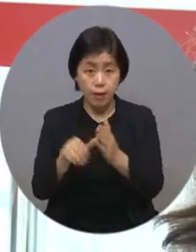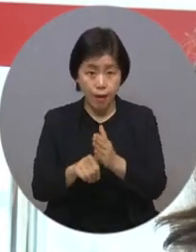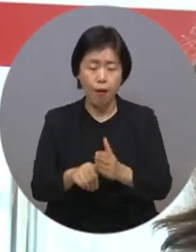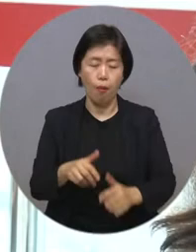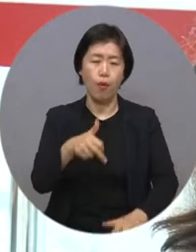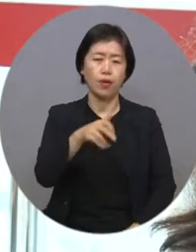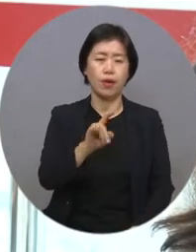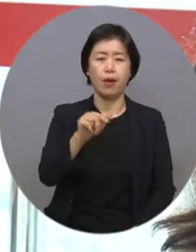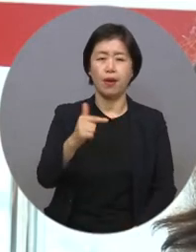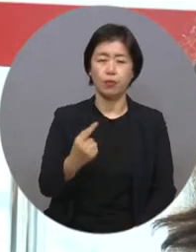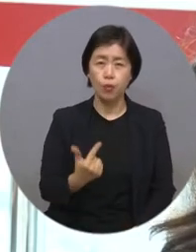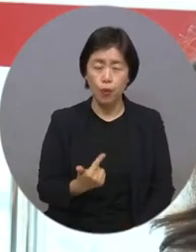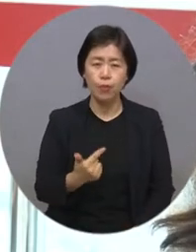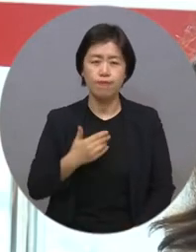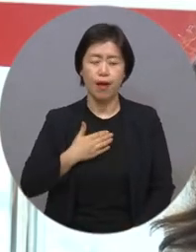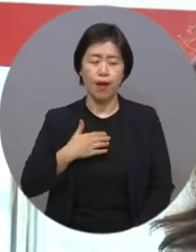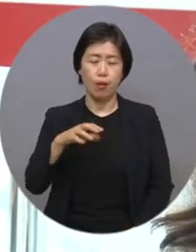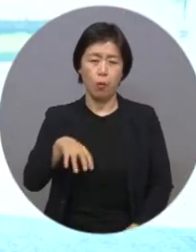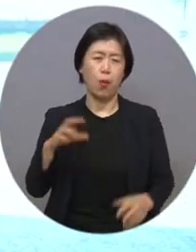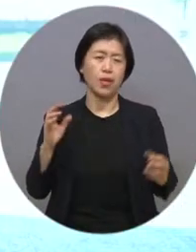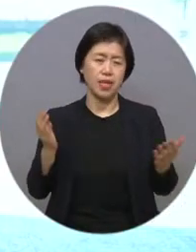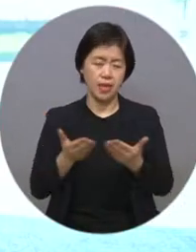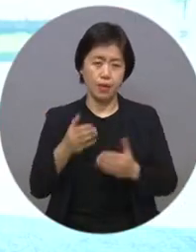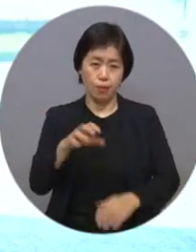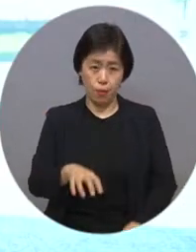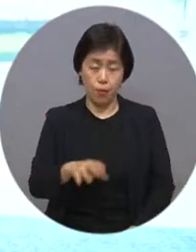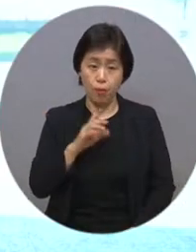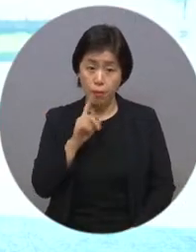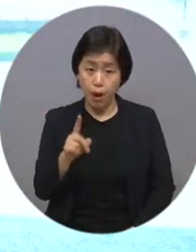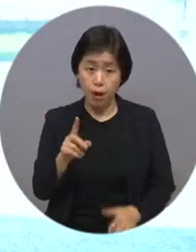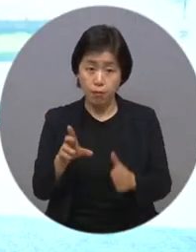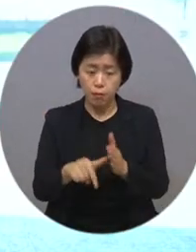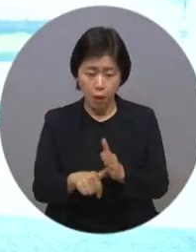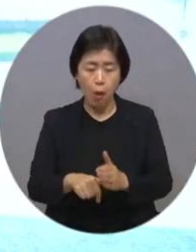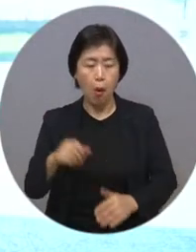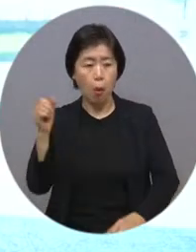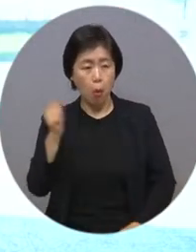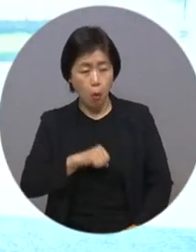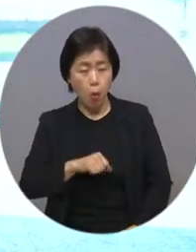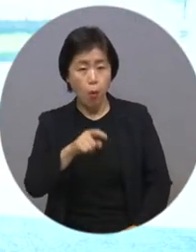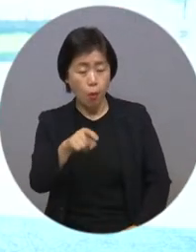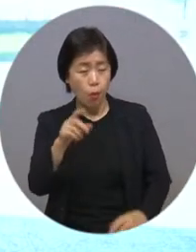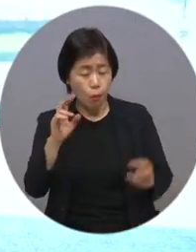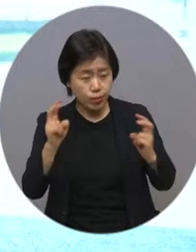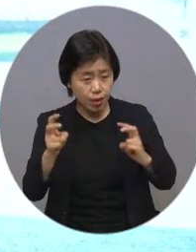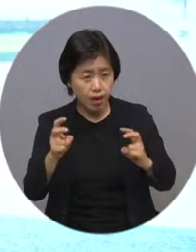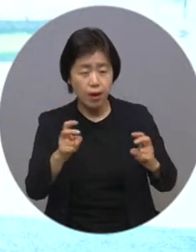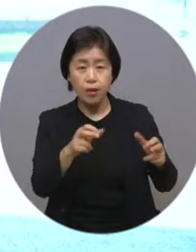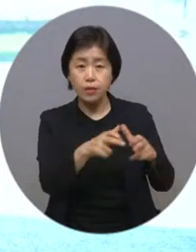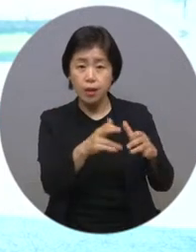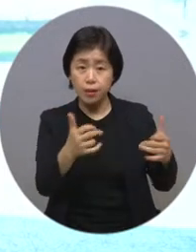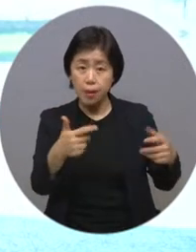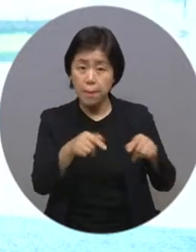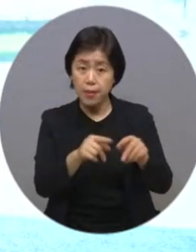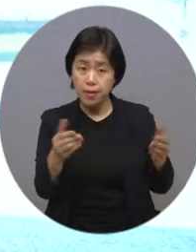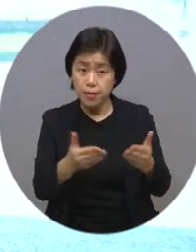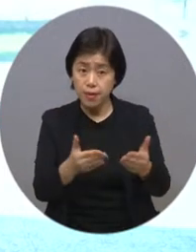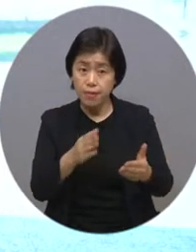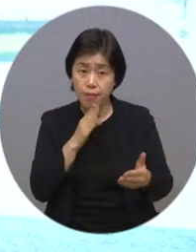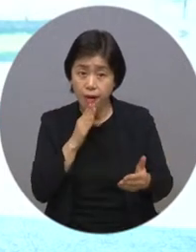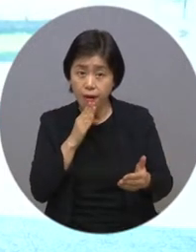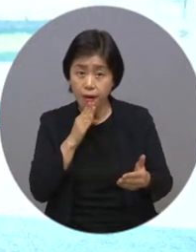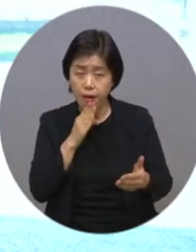그 기업은 장애인 많이 채용하는 훌륭한 회사 이런 이미지가 이제 갖춰져 있더라고요. 네, 그러다 보니까 그런 이미지